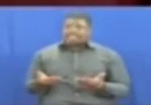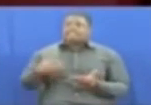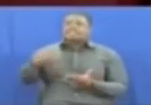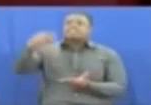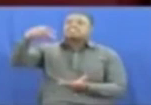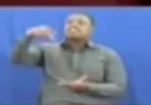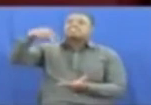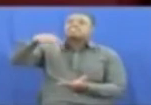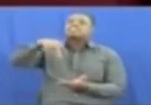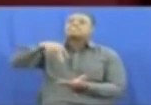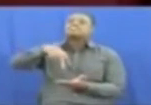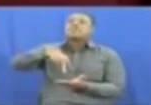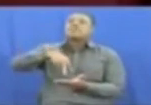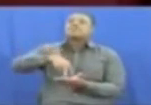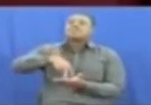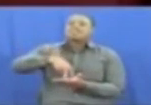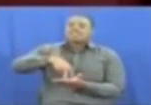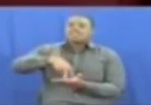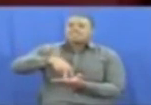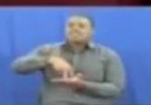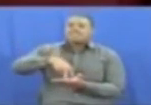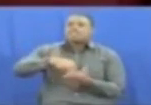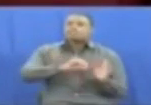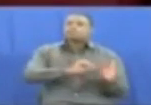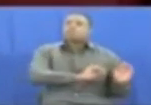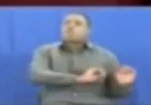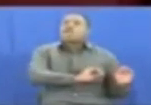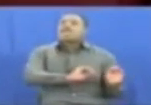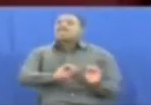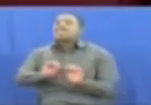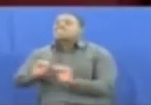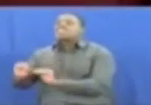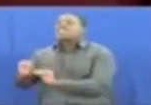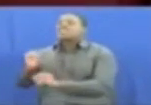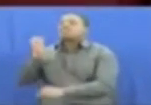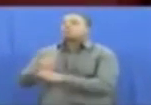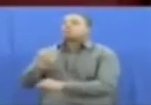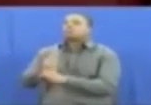tusimame ili tuahirishe shughuli zetu za bunge